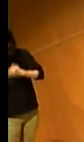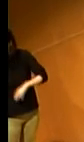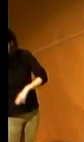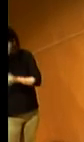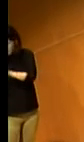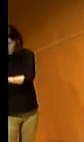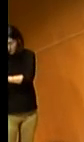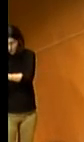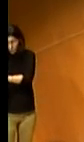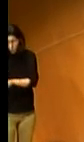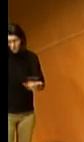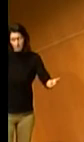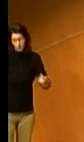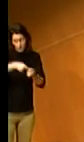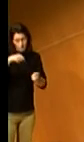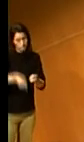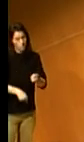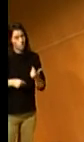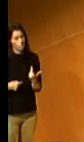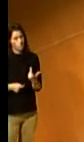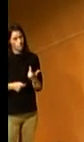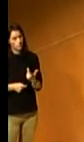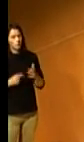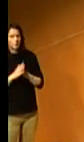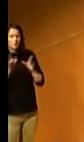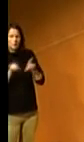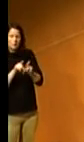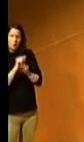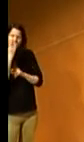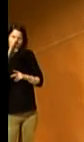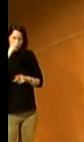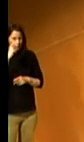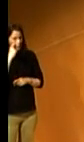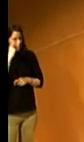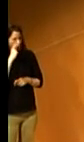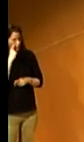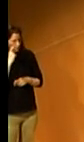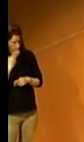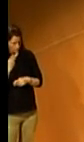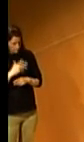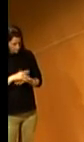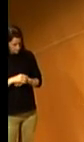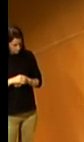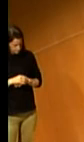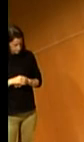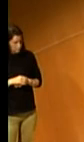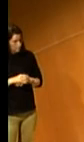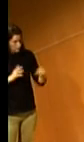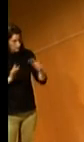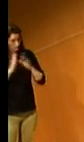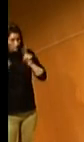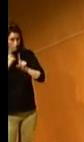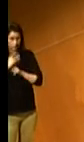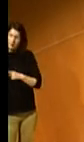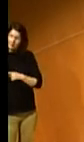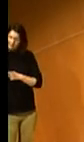Voilà, donc j'ai noté aussi quelque chose d'important, et ça c'est des choses qu'il faut que notre institution entende,